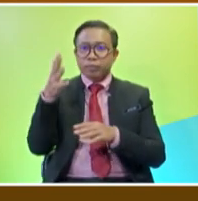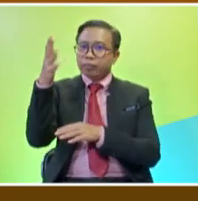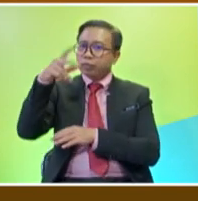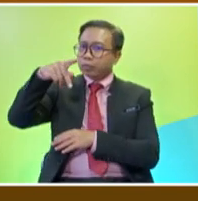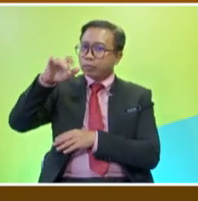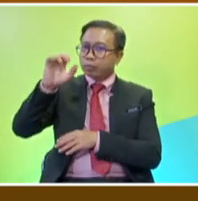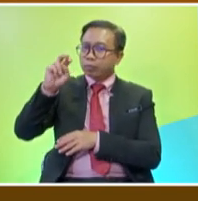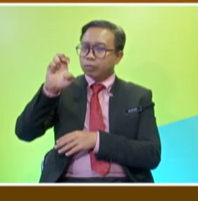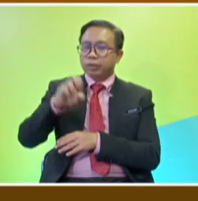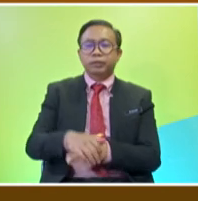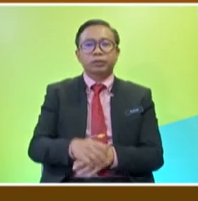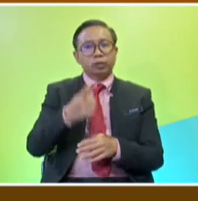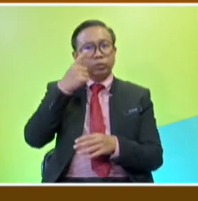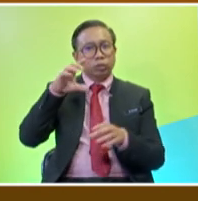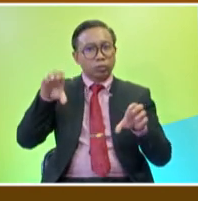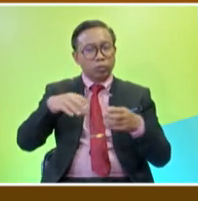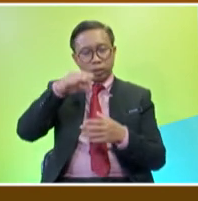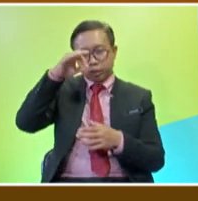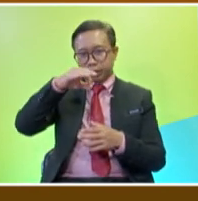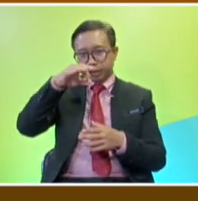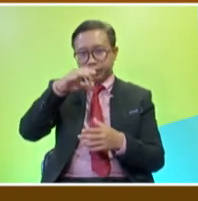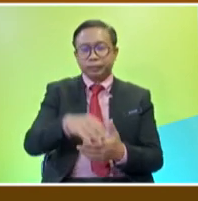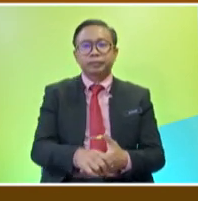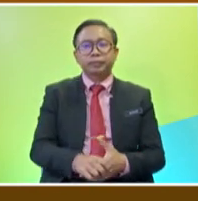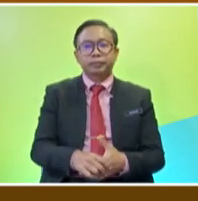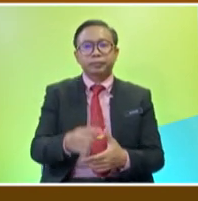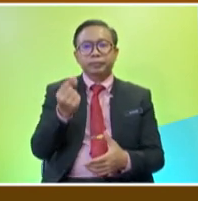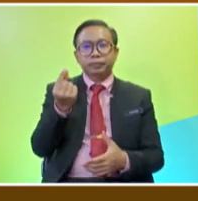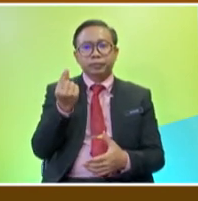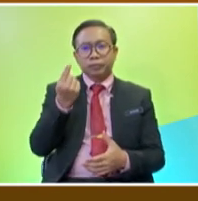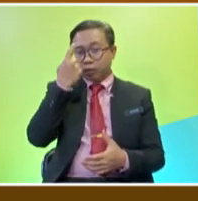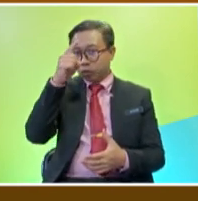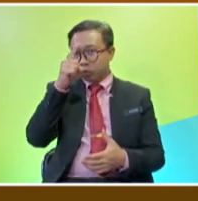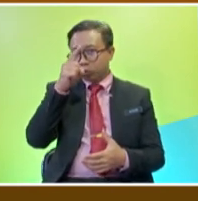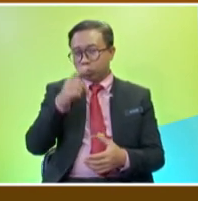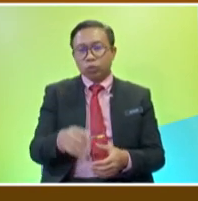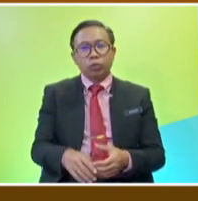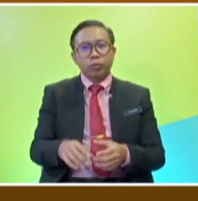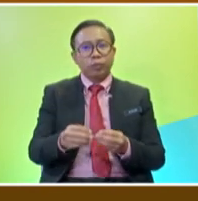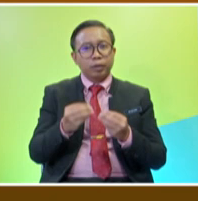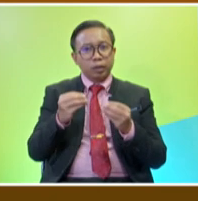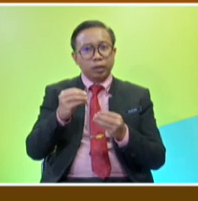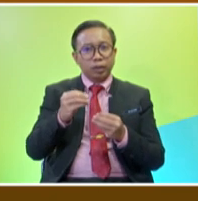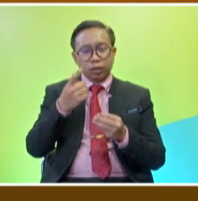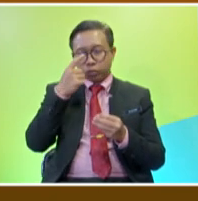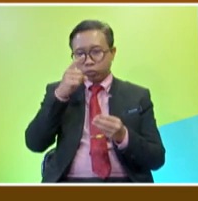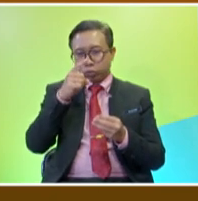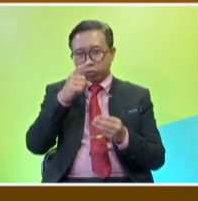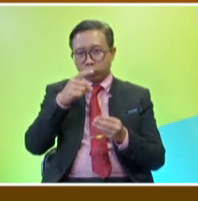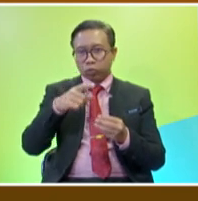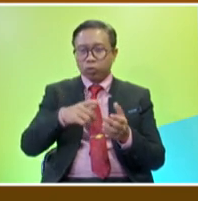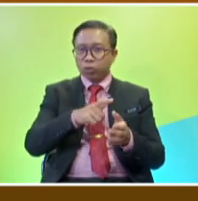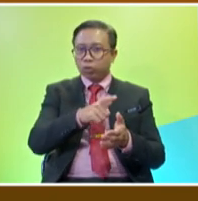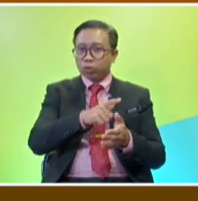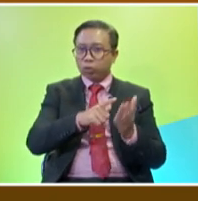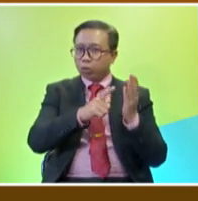untuk membuat teh dan juga bijinya juga digunakan sebagai bahan antiseptik sebelah jadi untuk merawat luka